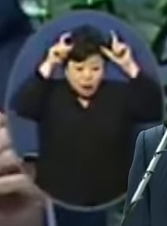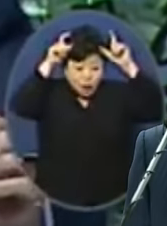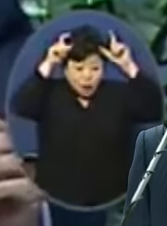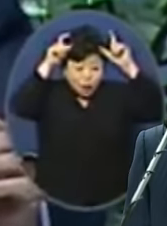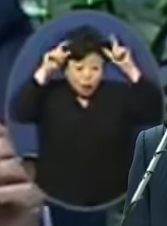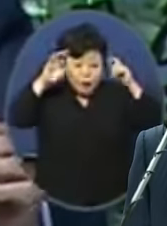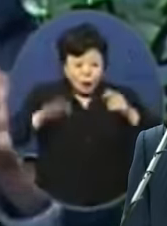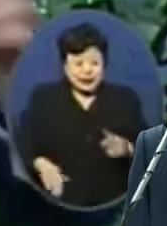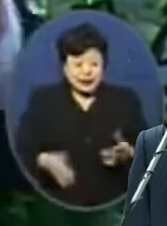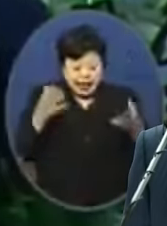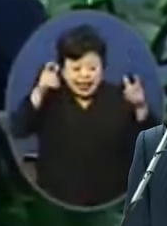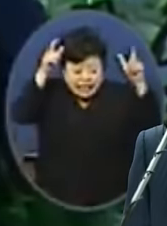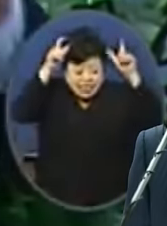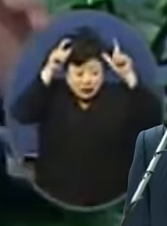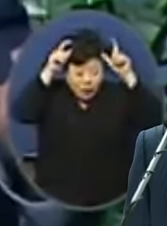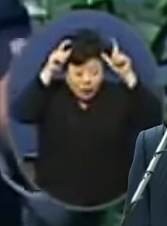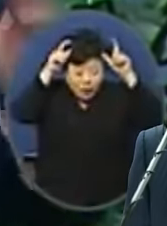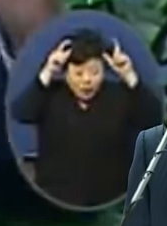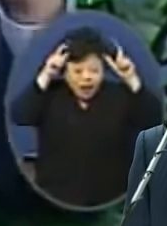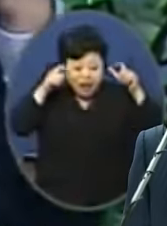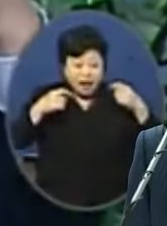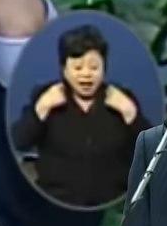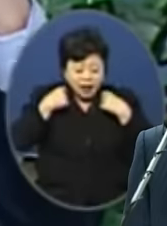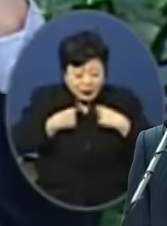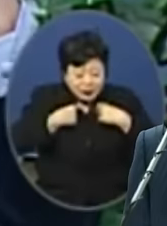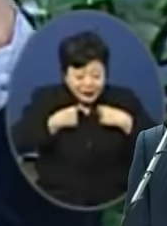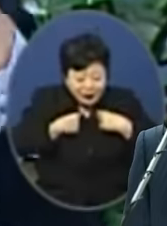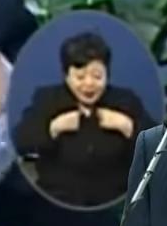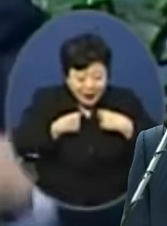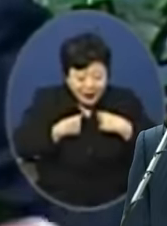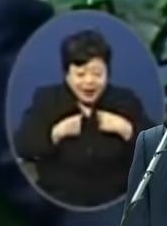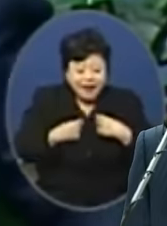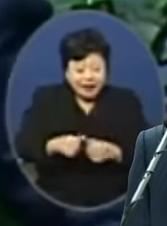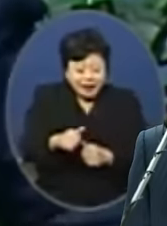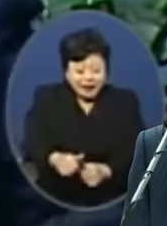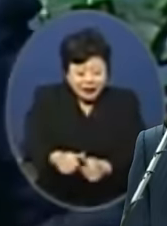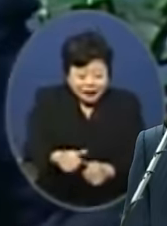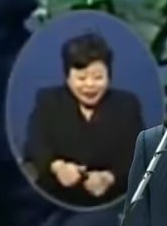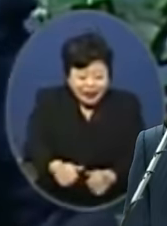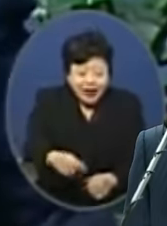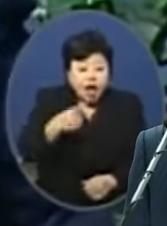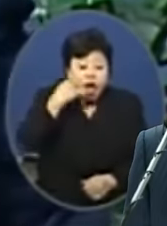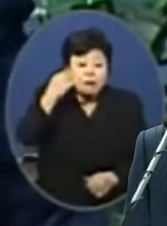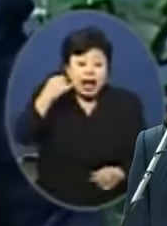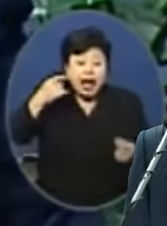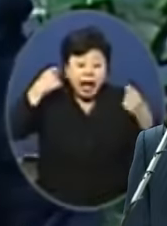밑에다가 넣어놓습니다. 멍에가 이래 있으면 음이소가 그 멍에를 걸머지면 그 뒤에 주럴로